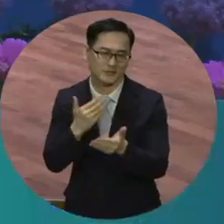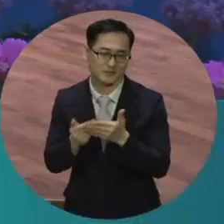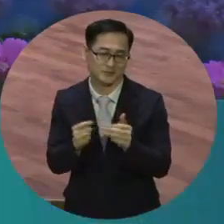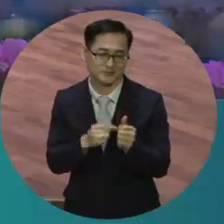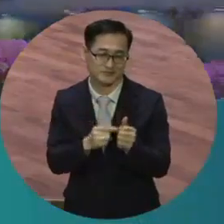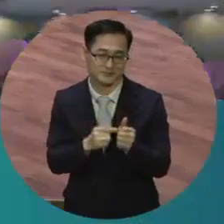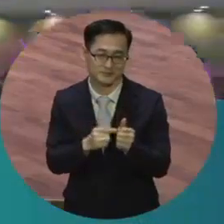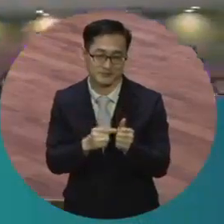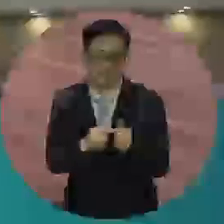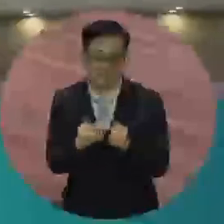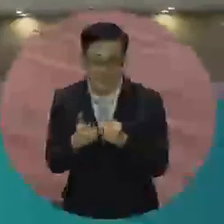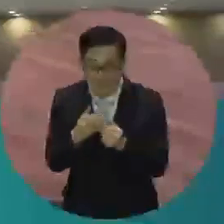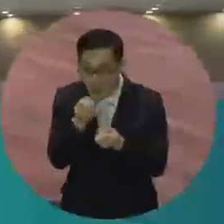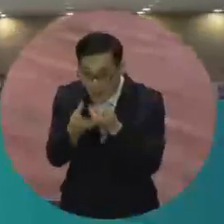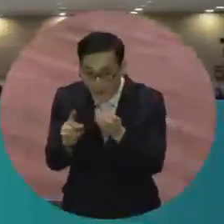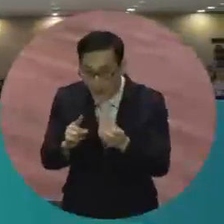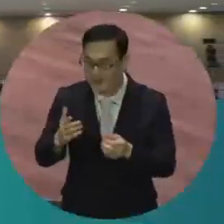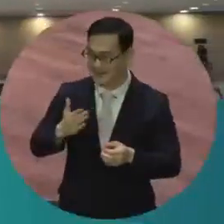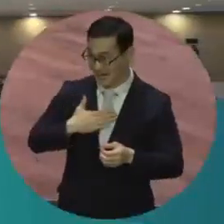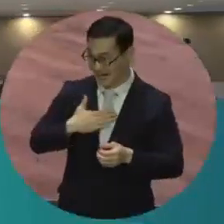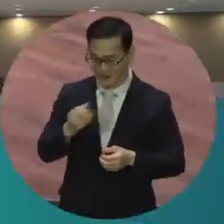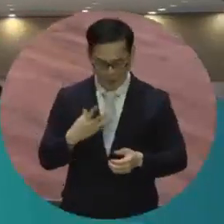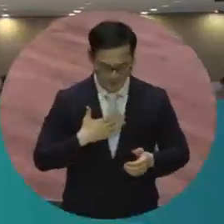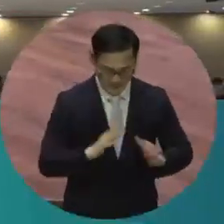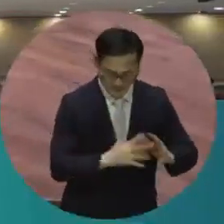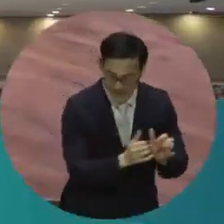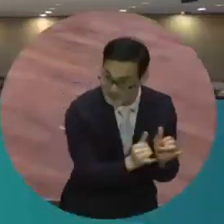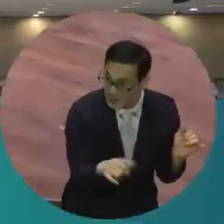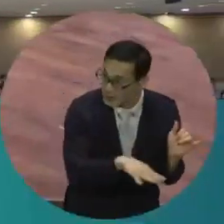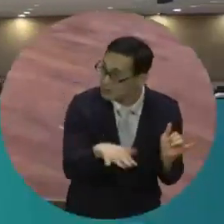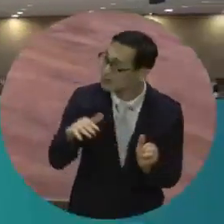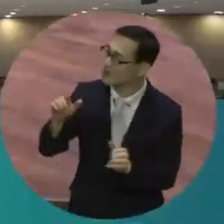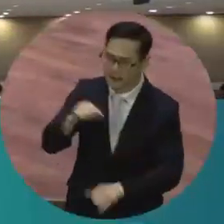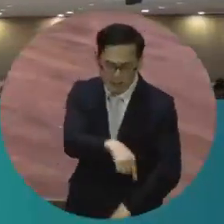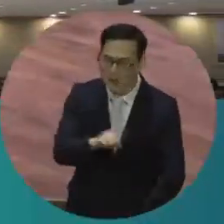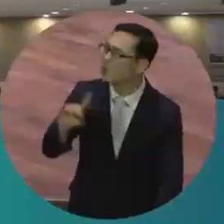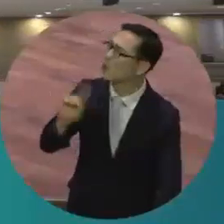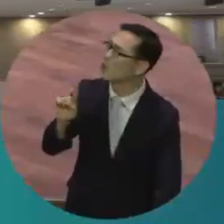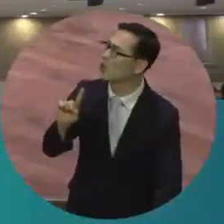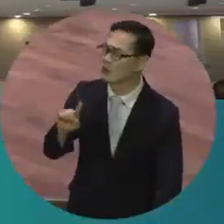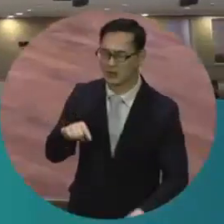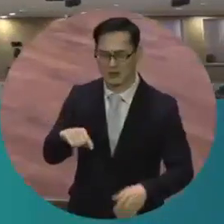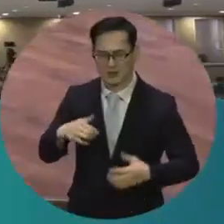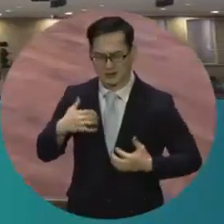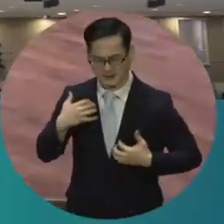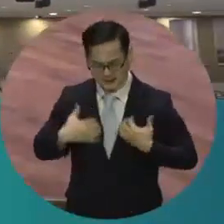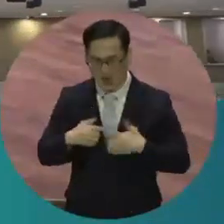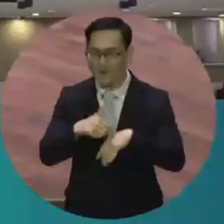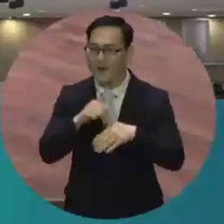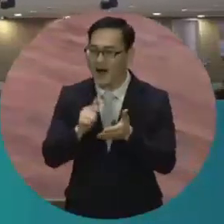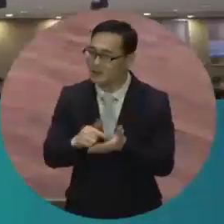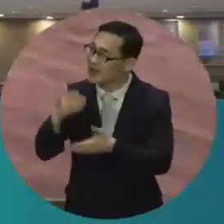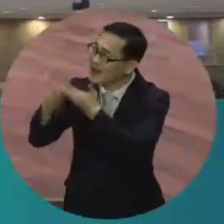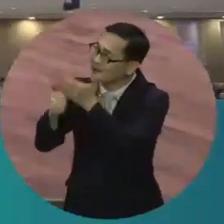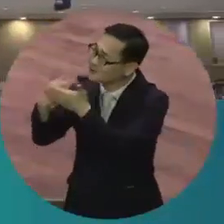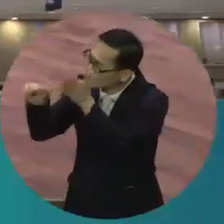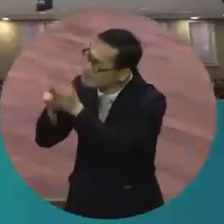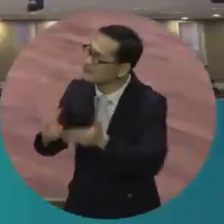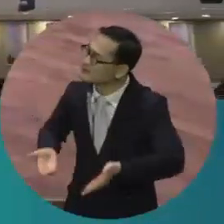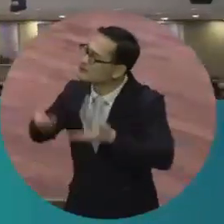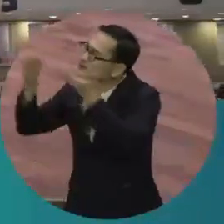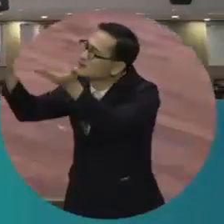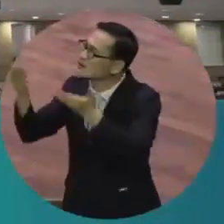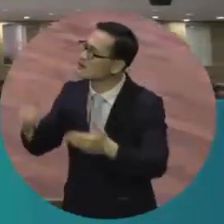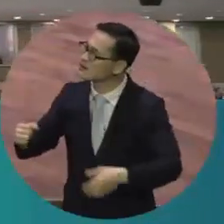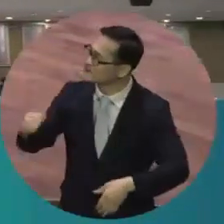고백합니다. 나와 내 백성이 무엇이기에 이처럼 즐거운 마음으로 드릴 힘이 있었나이까.